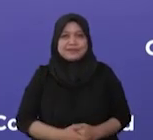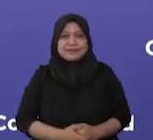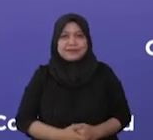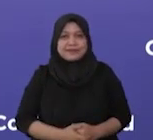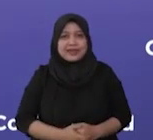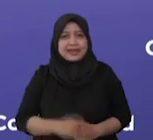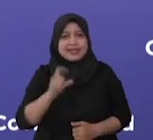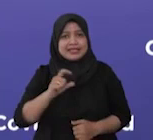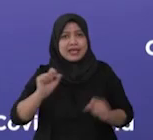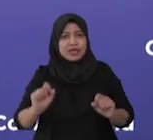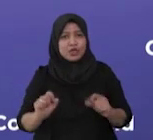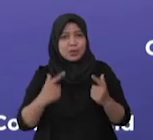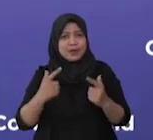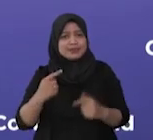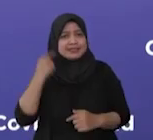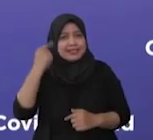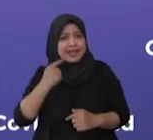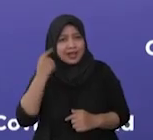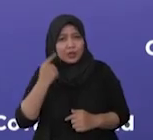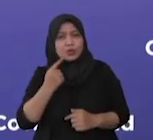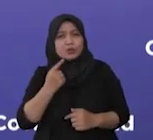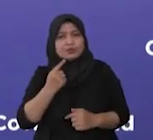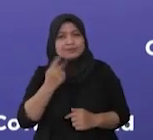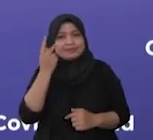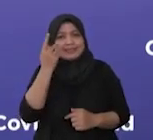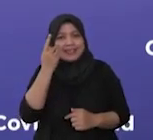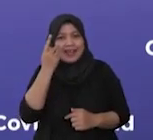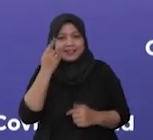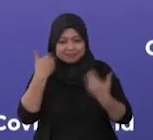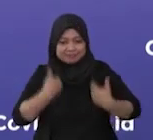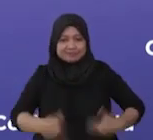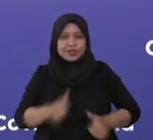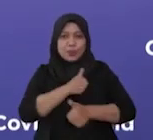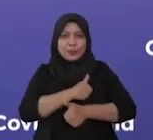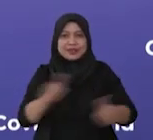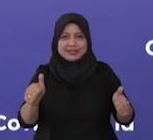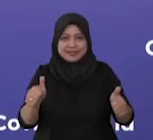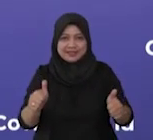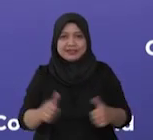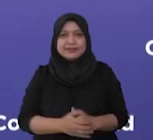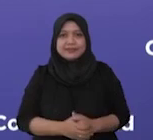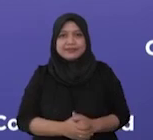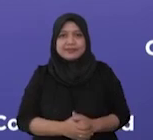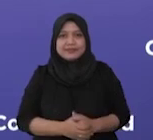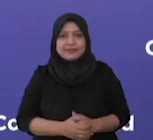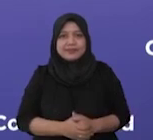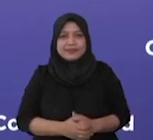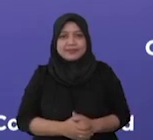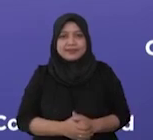hidup kita yang selalu membiasakan untuk menjaga kebersihan diri selalu membiasakan